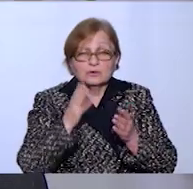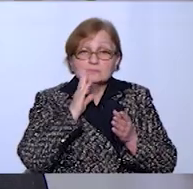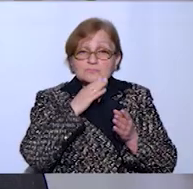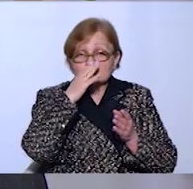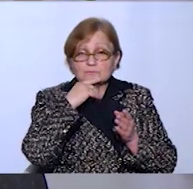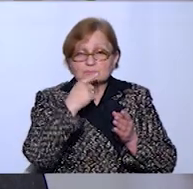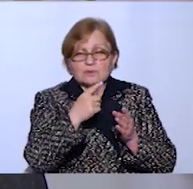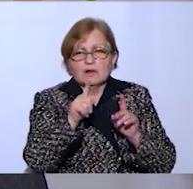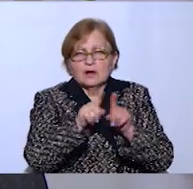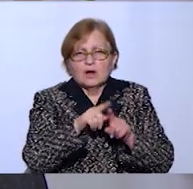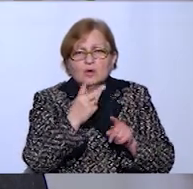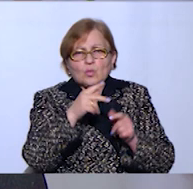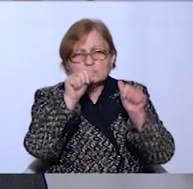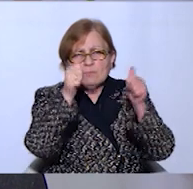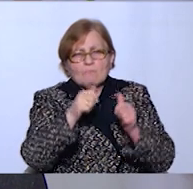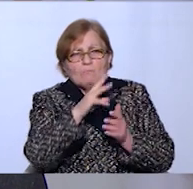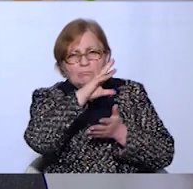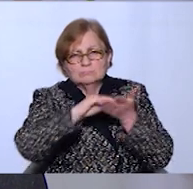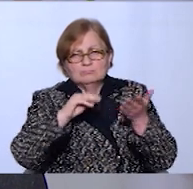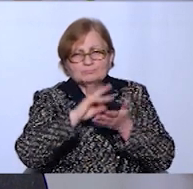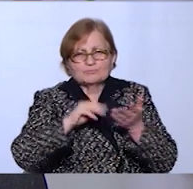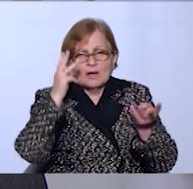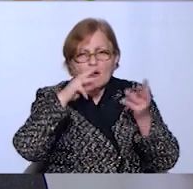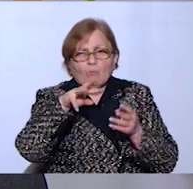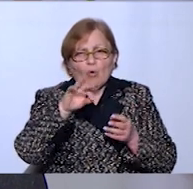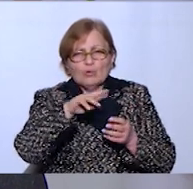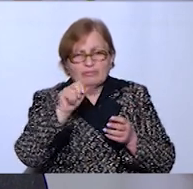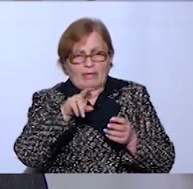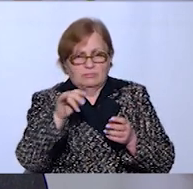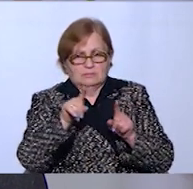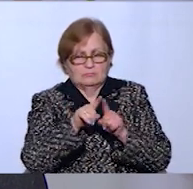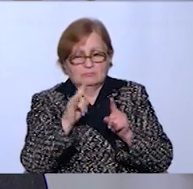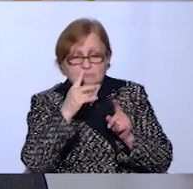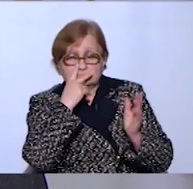უკვე დადასტურებული. ამიტომ ესეთი აი ზოგადი